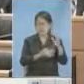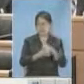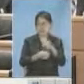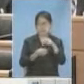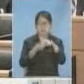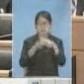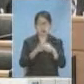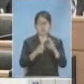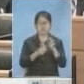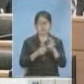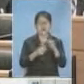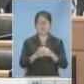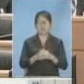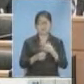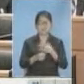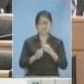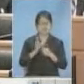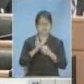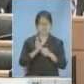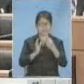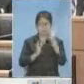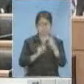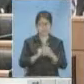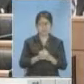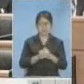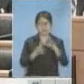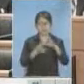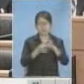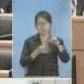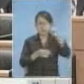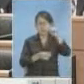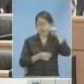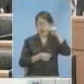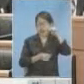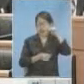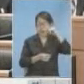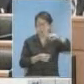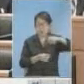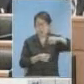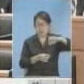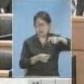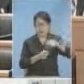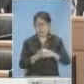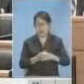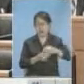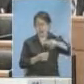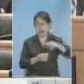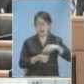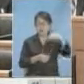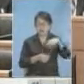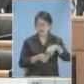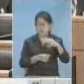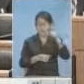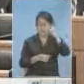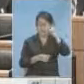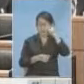ำหรับท้องถิ่นผมยกตัวอย่างเช่นการประปาครับท่านประธานประปากรมทรัพยากรน้ำ